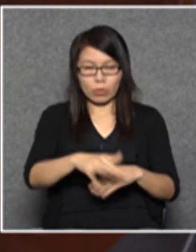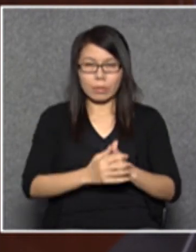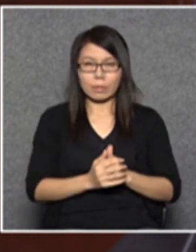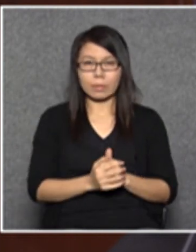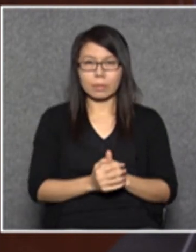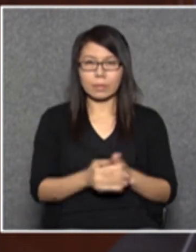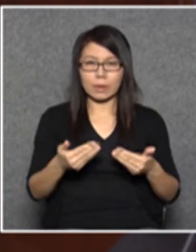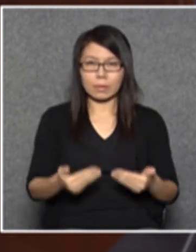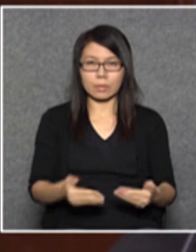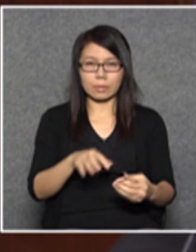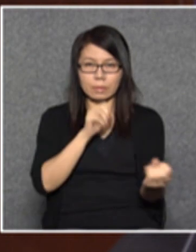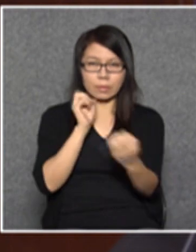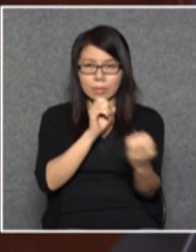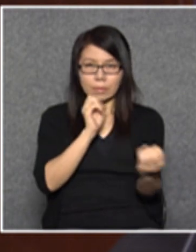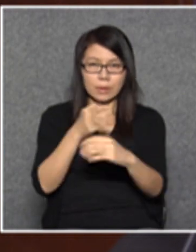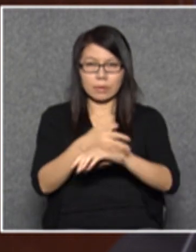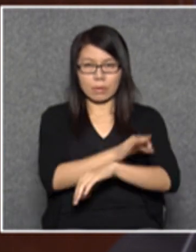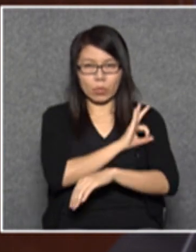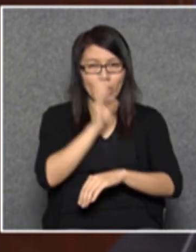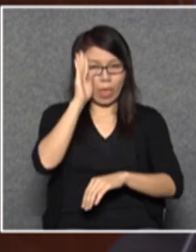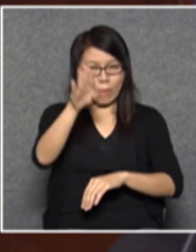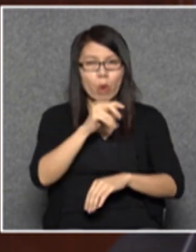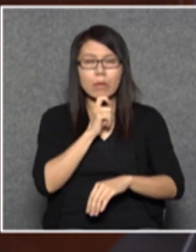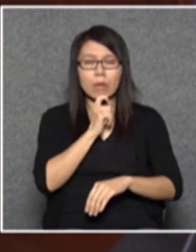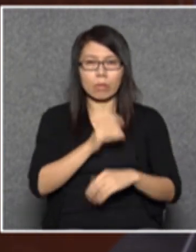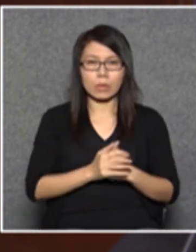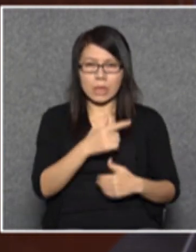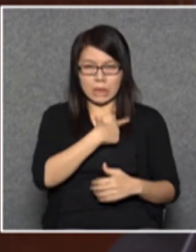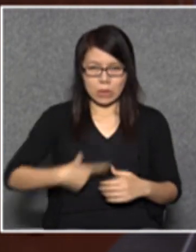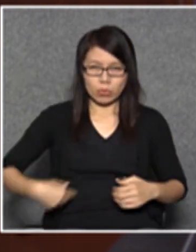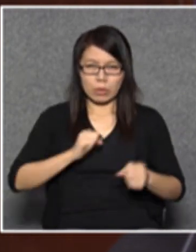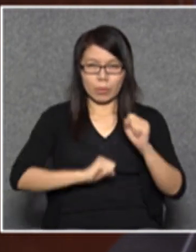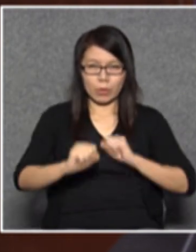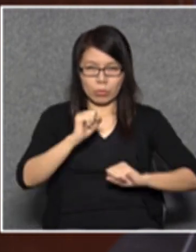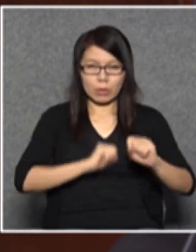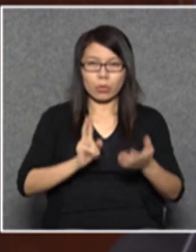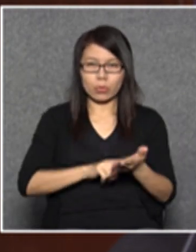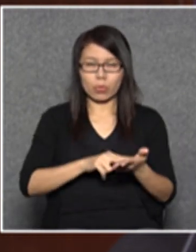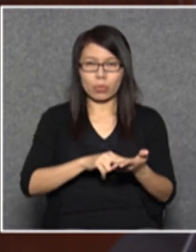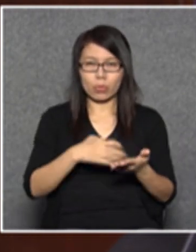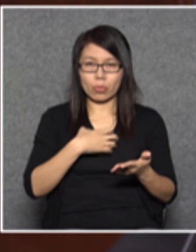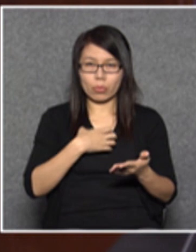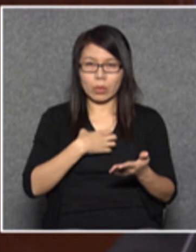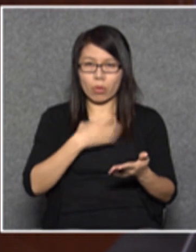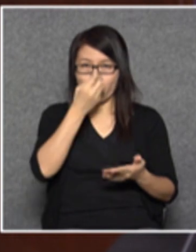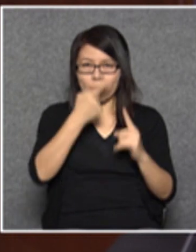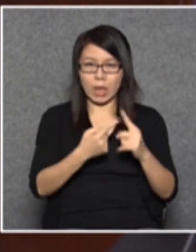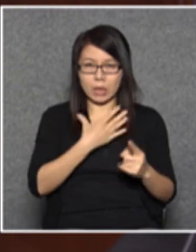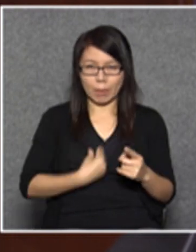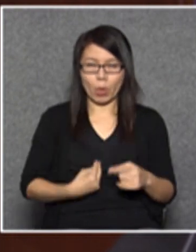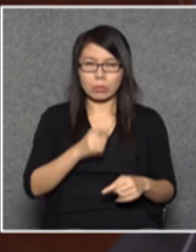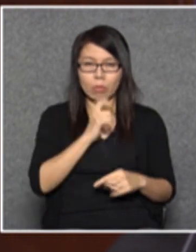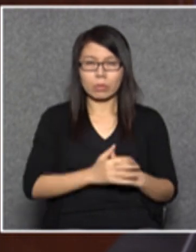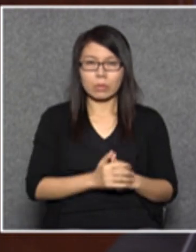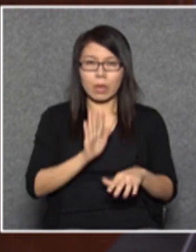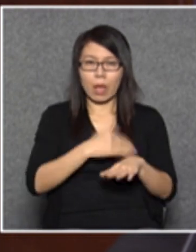呢一次答問會，社會係有期望。議員嘅表現，我相信係令市民失望嘅。我正